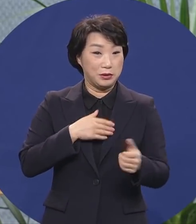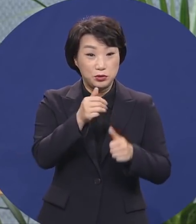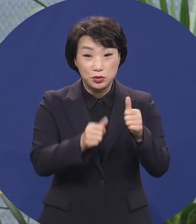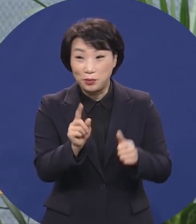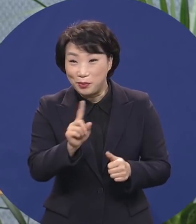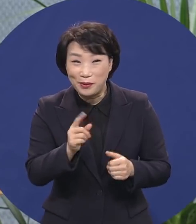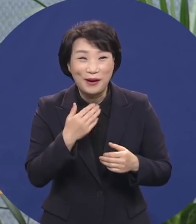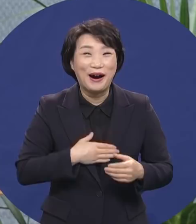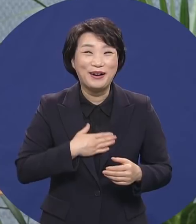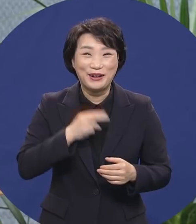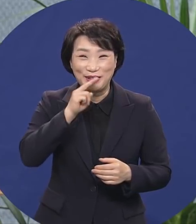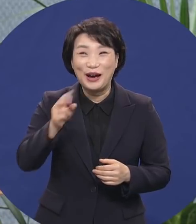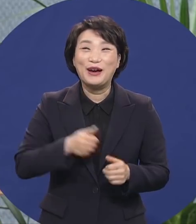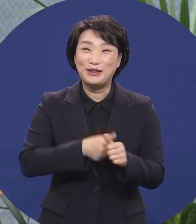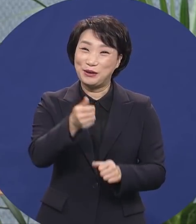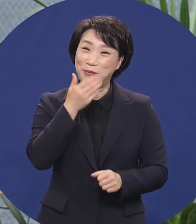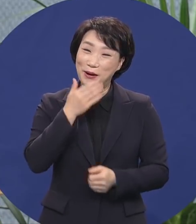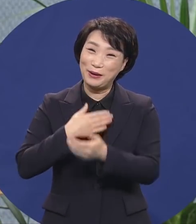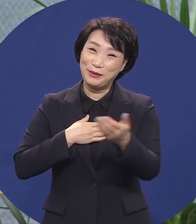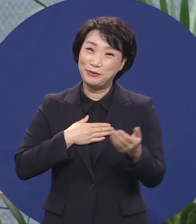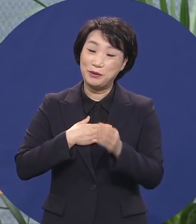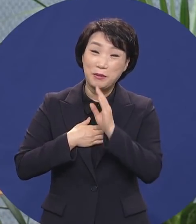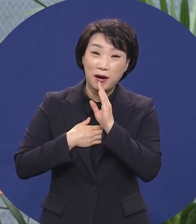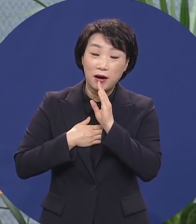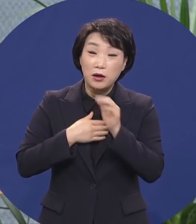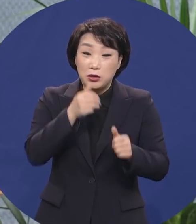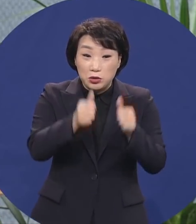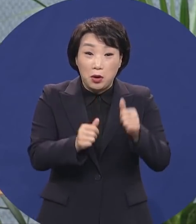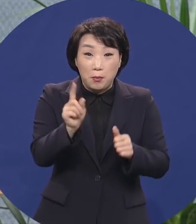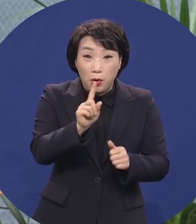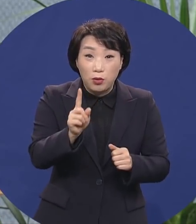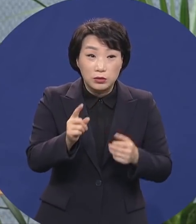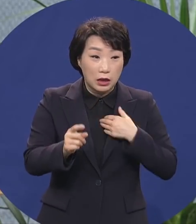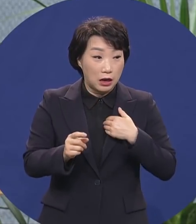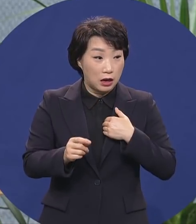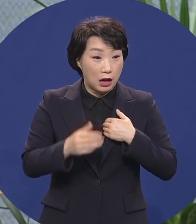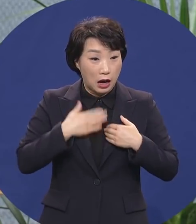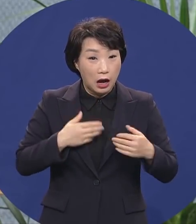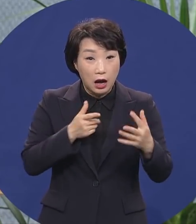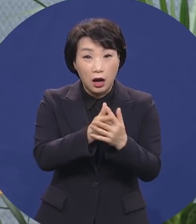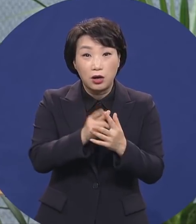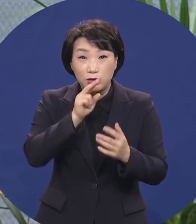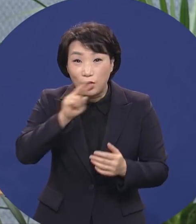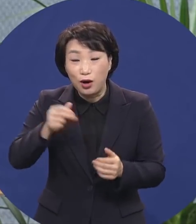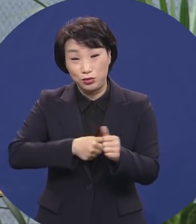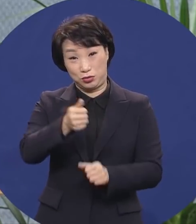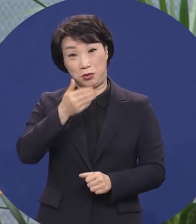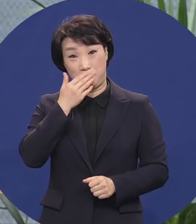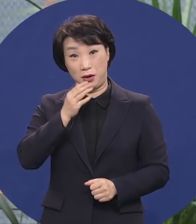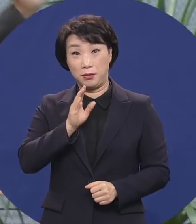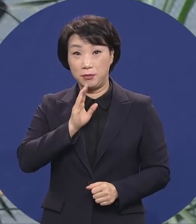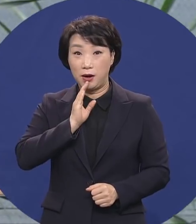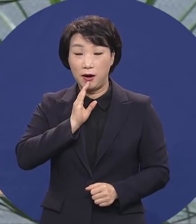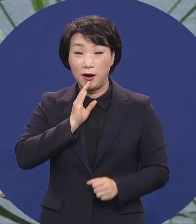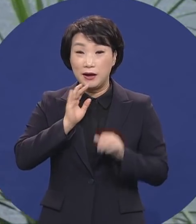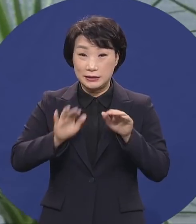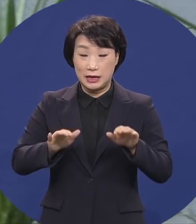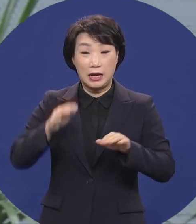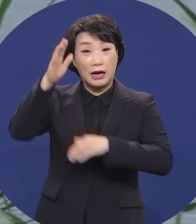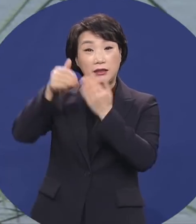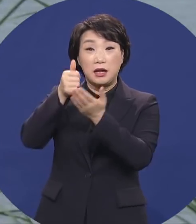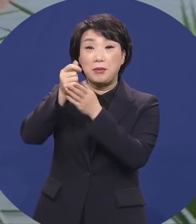무엇인지 알아야 이기지. 시험이 무엇인지 알아야 이기지. 자, 우리가